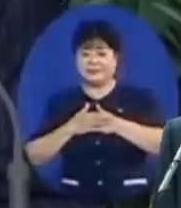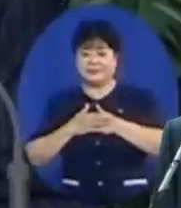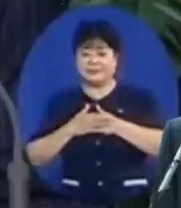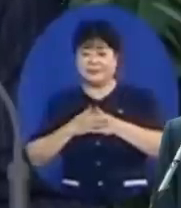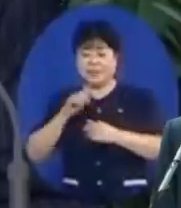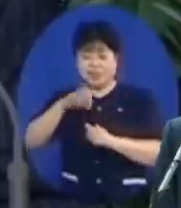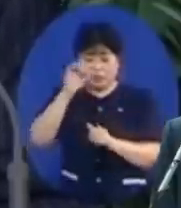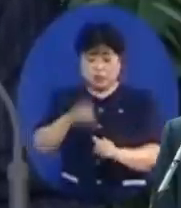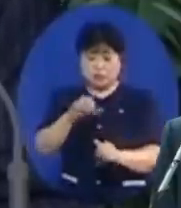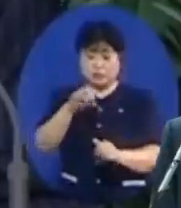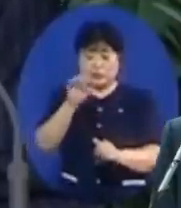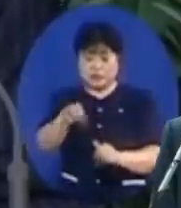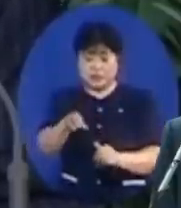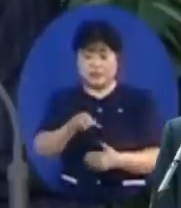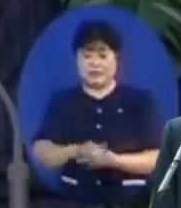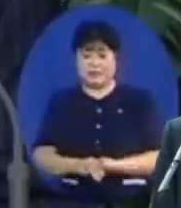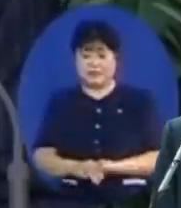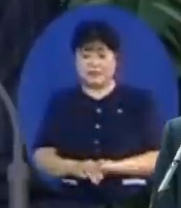저주에서